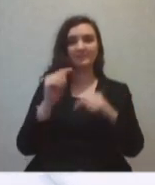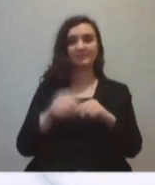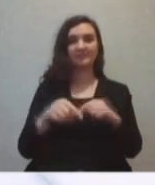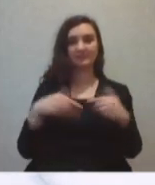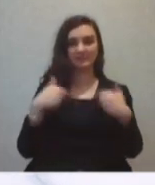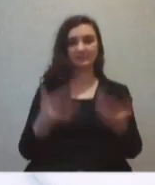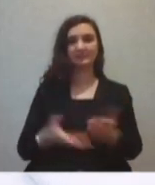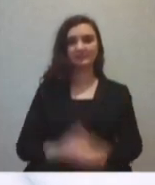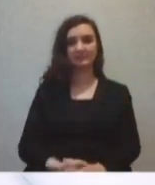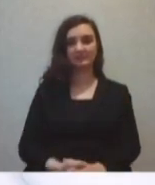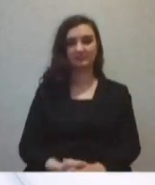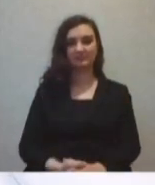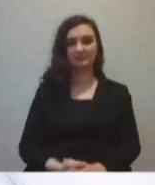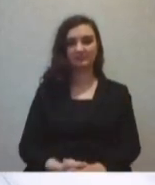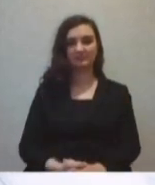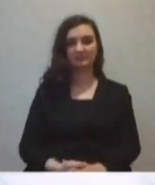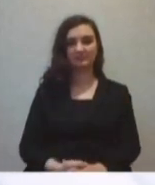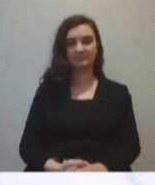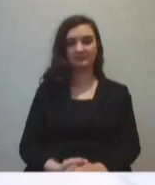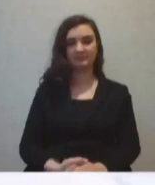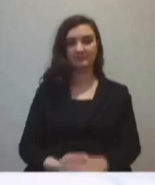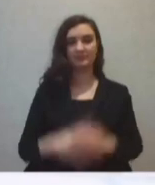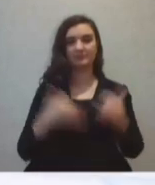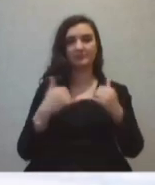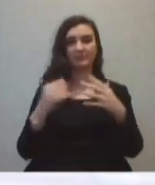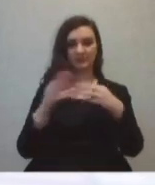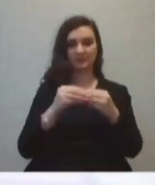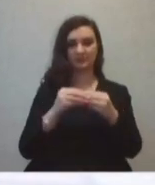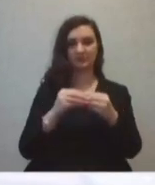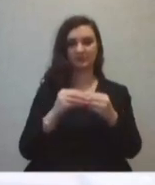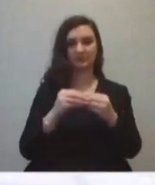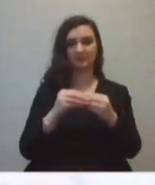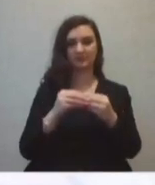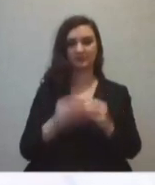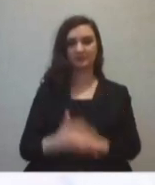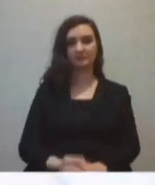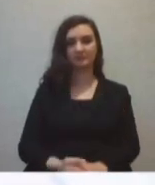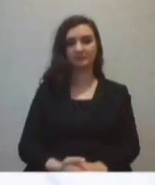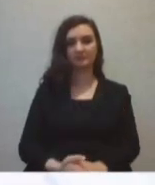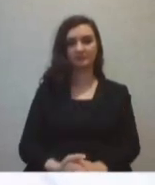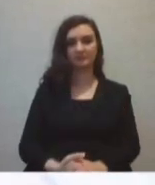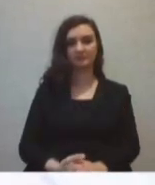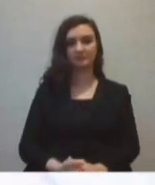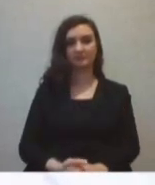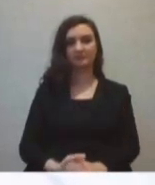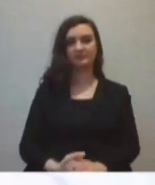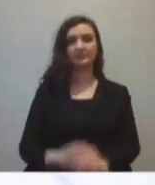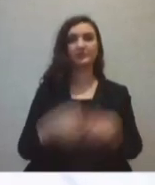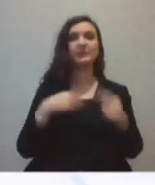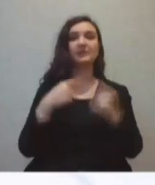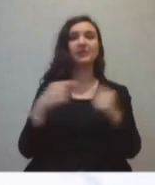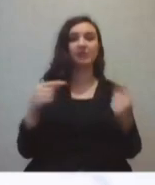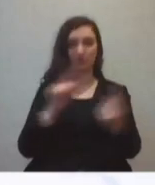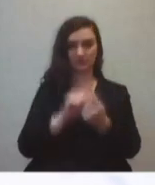დაბრუნებას. მადლობა ჩვენთან ერთად. მადლობა. ჩვენ სხვადასხვა გვარად შევხვდით